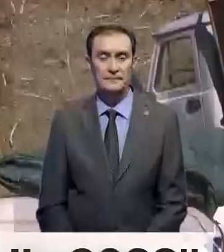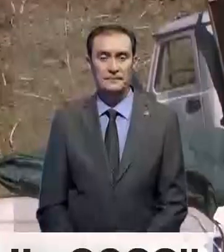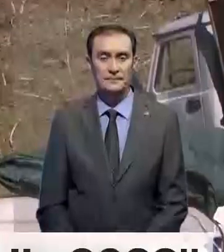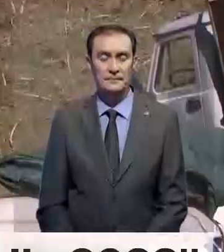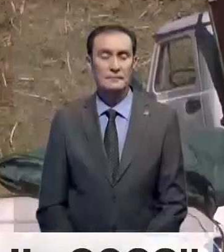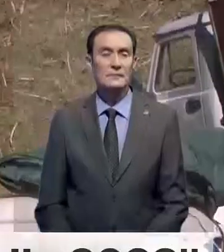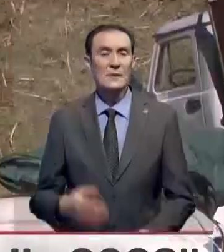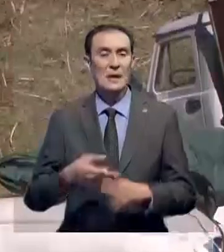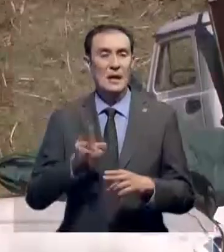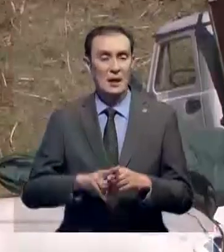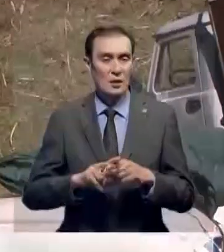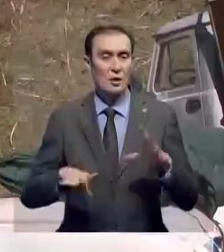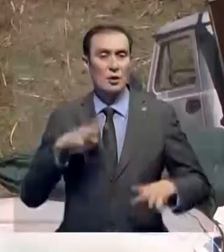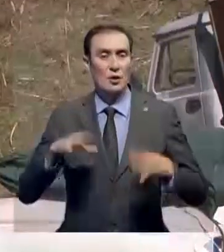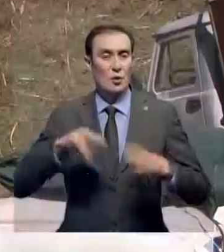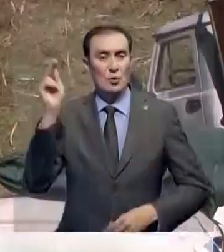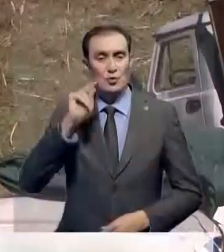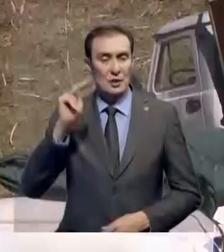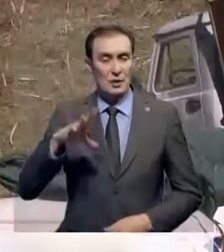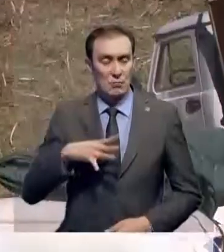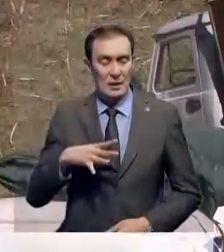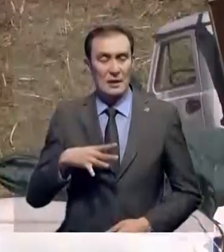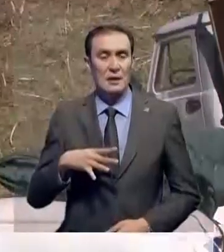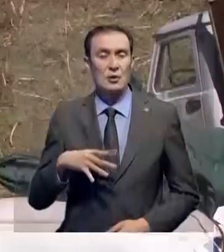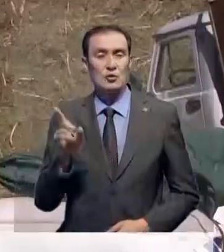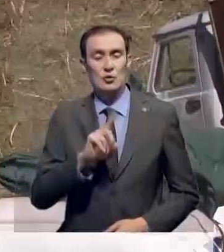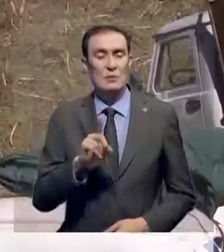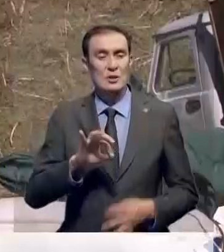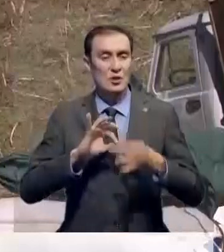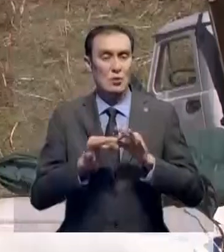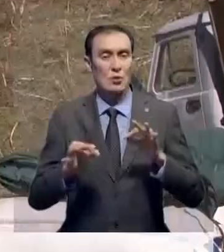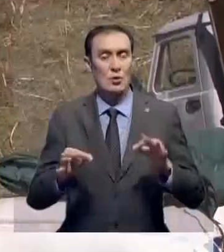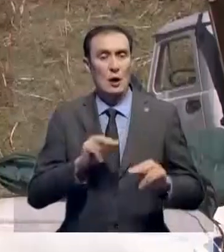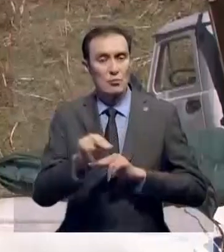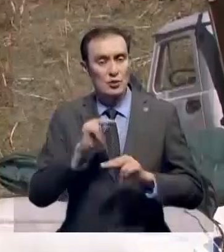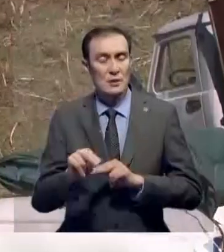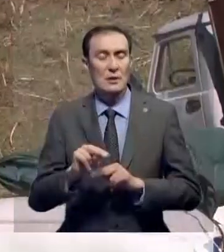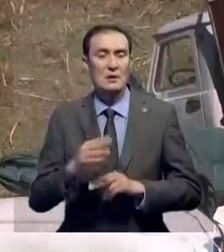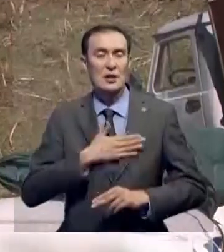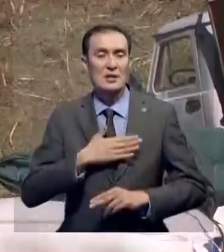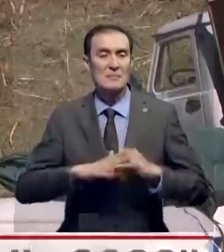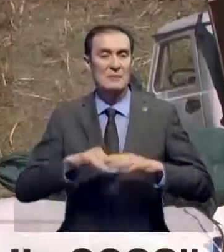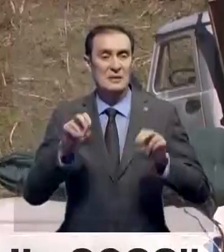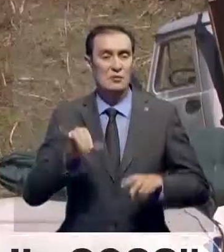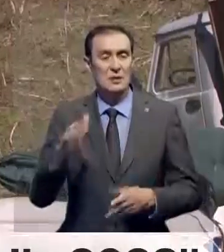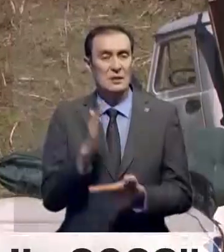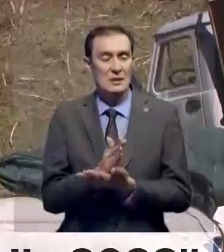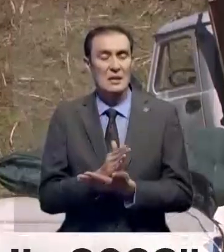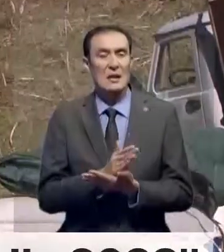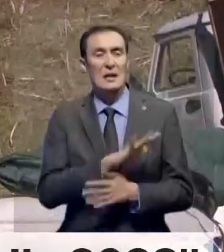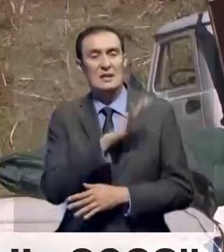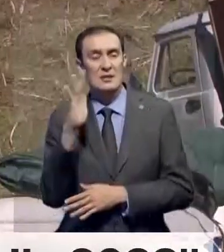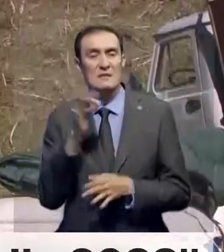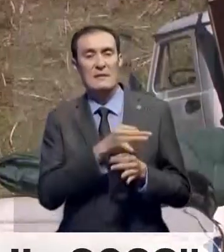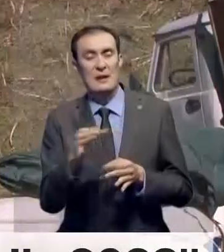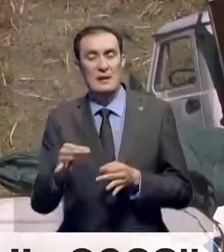Эти учения направлены непосредственно на тщательную подготовку сотрудников ГНПП, так как у них имеется лесничество, несколько филиалов,